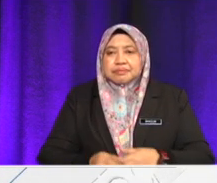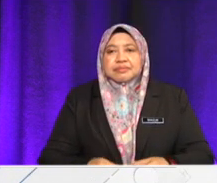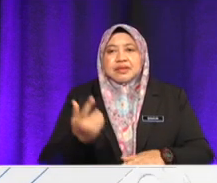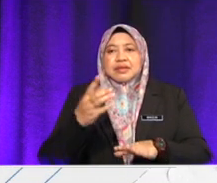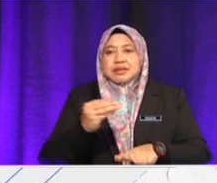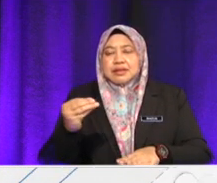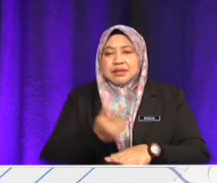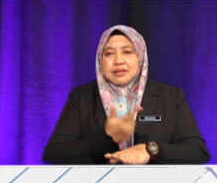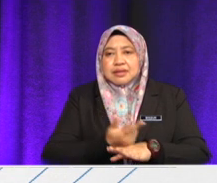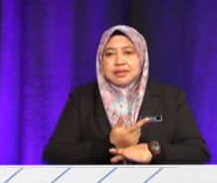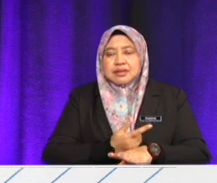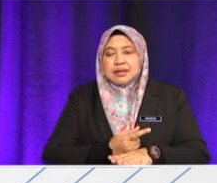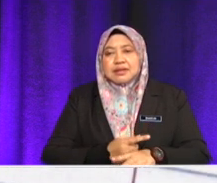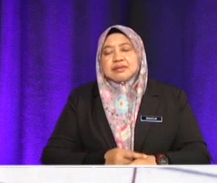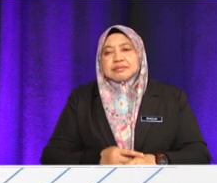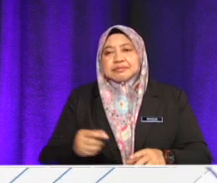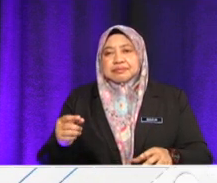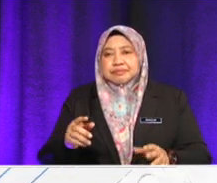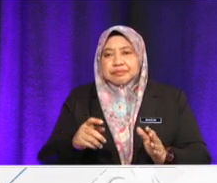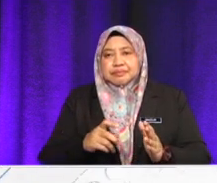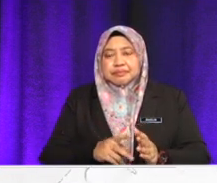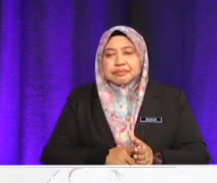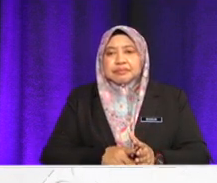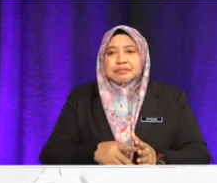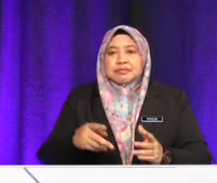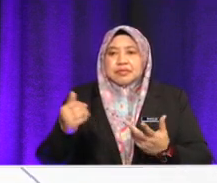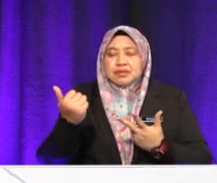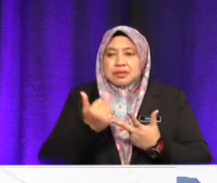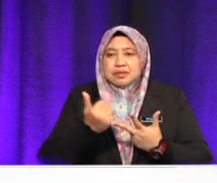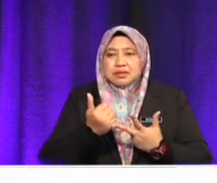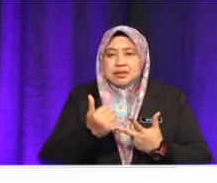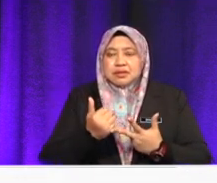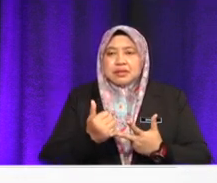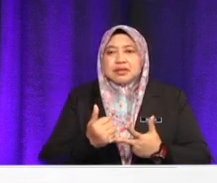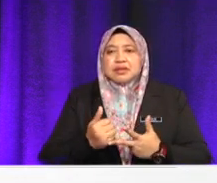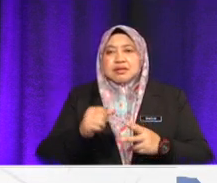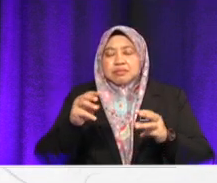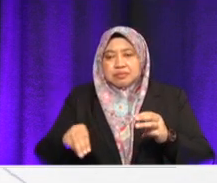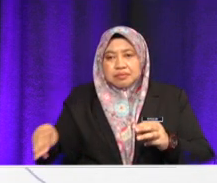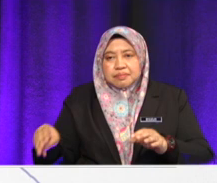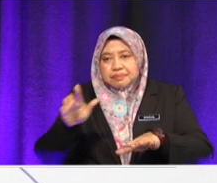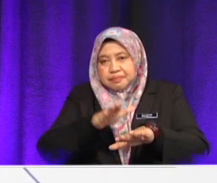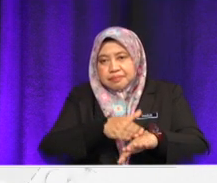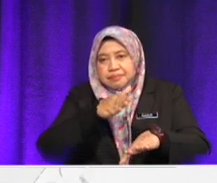kata kunci tadi inilah kata kunci yang ketiga yang memuaskan dia udah mulai perlahan-lahan